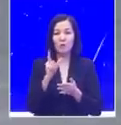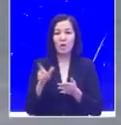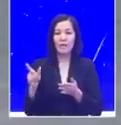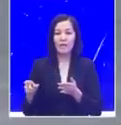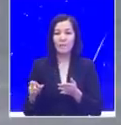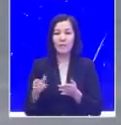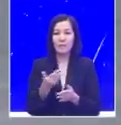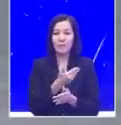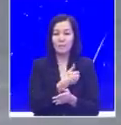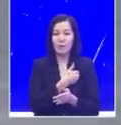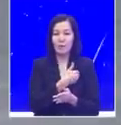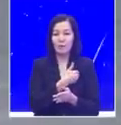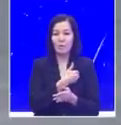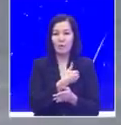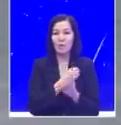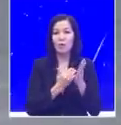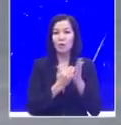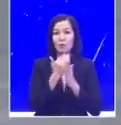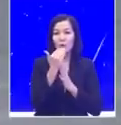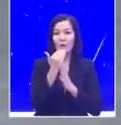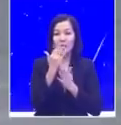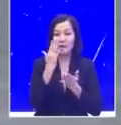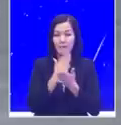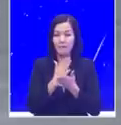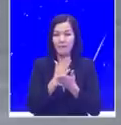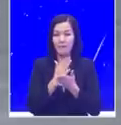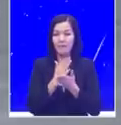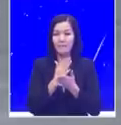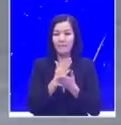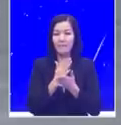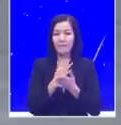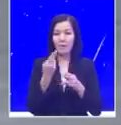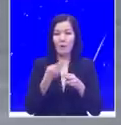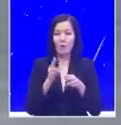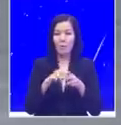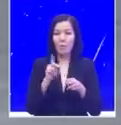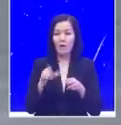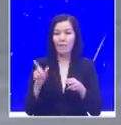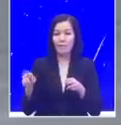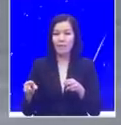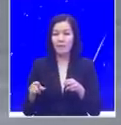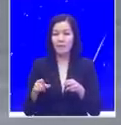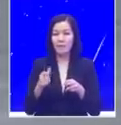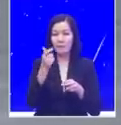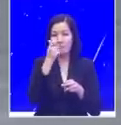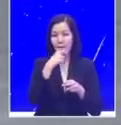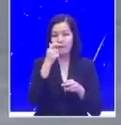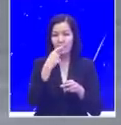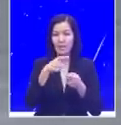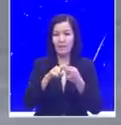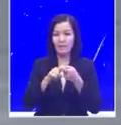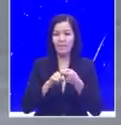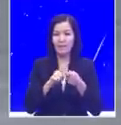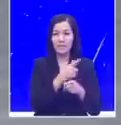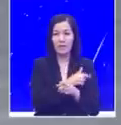жаңағы температурасы жоғары анықталды. Ол адамдарды біз мына Жаркенттегі